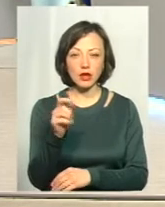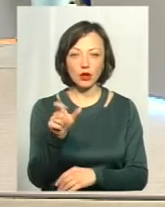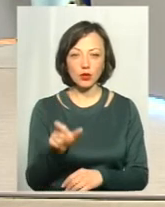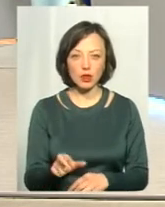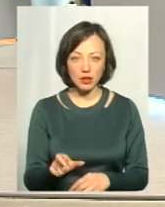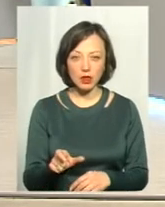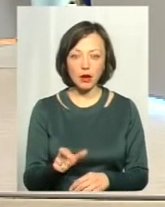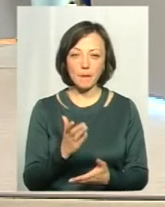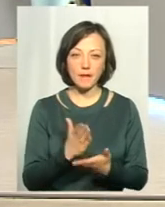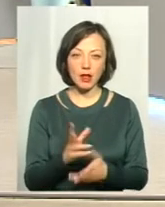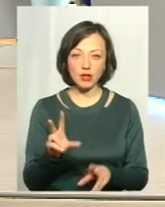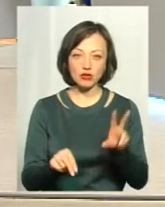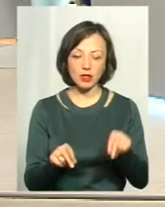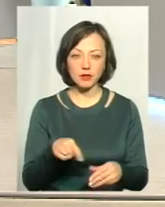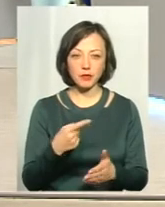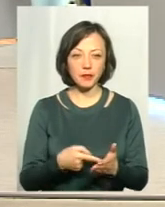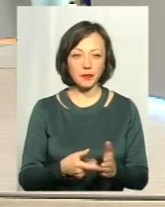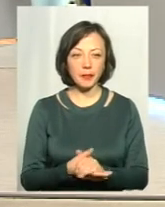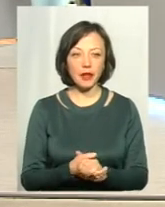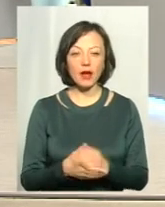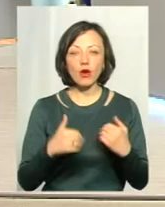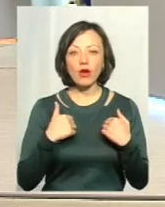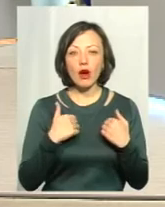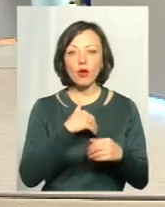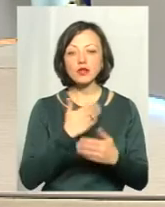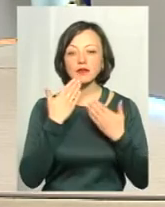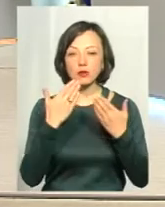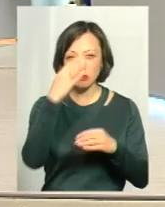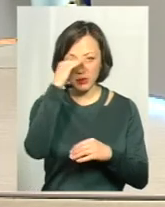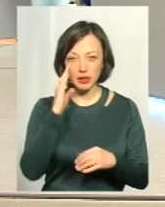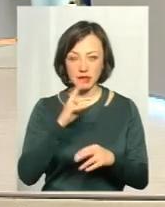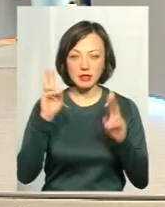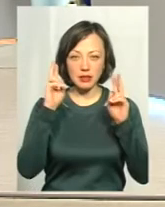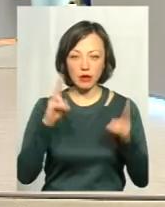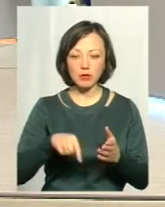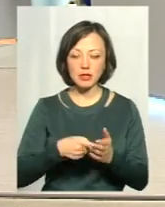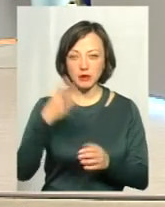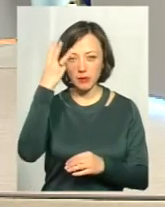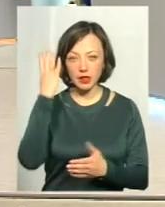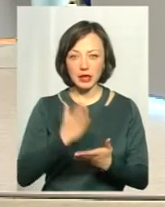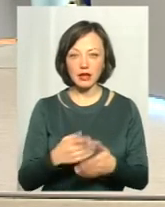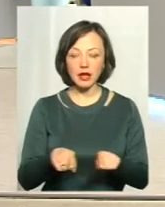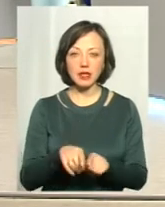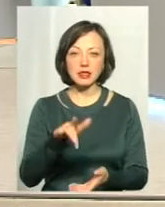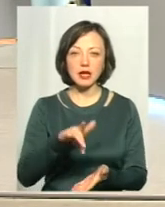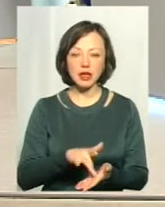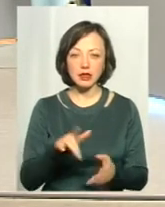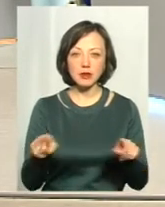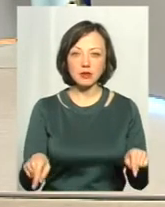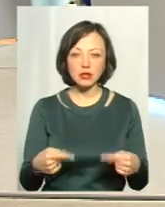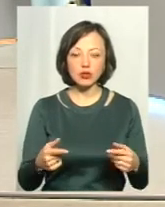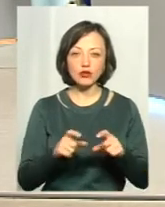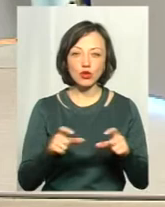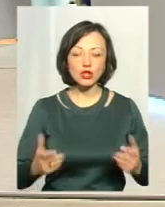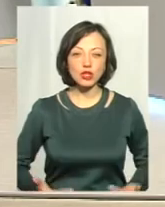людина мала шанс? Я би хотіла звернутися до тих батьків, які ще не знають, що в місті Хмельницькому є такий центр реабілітації, як